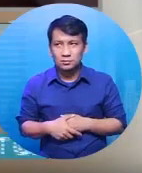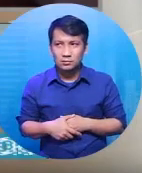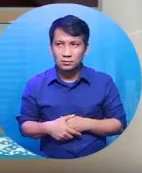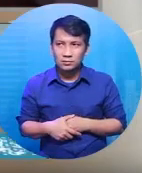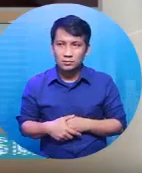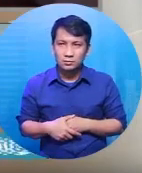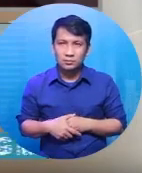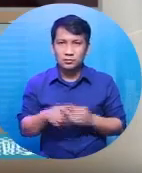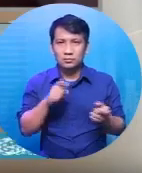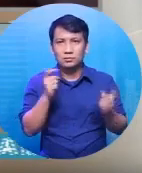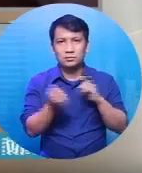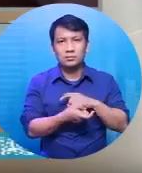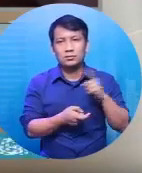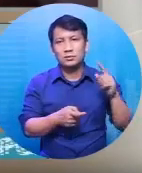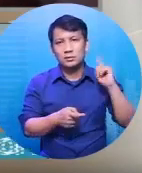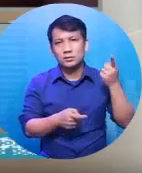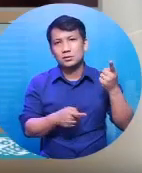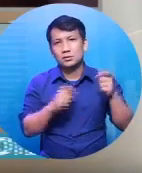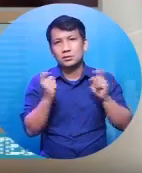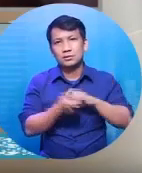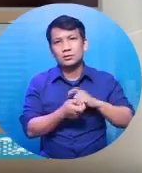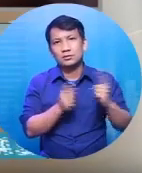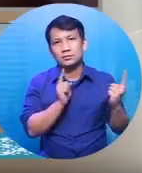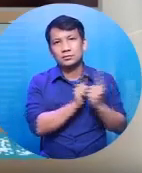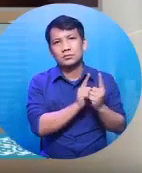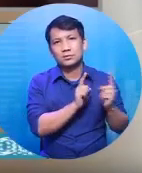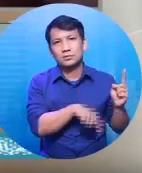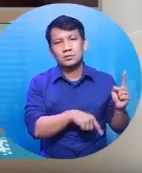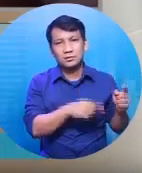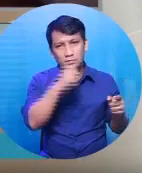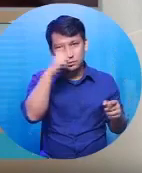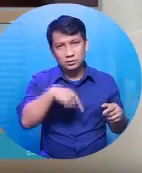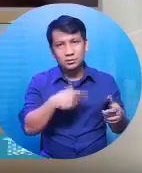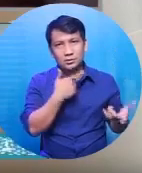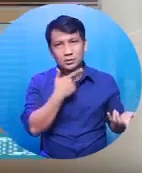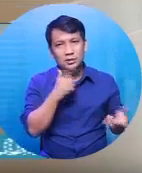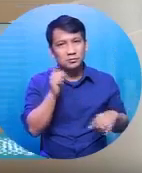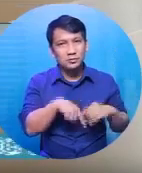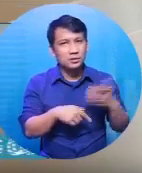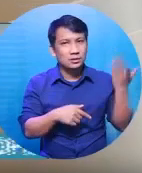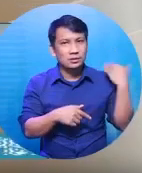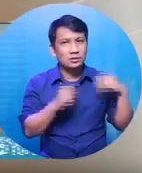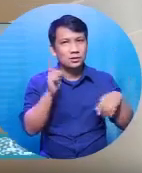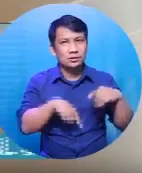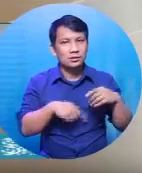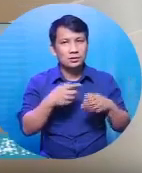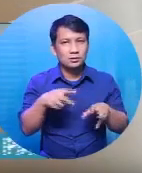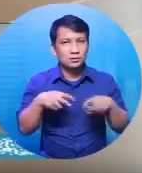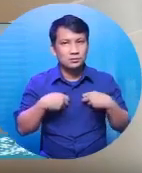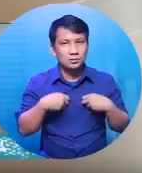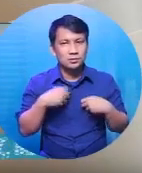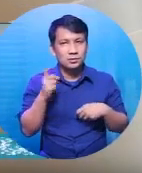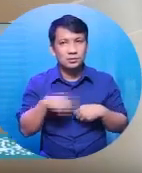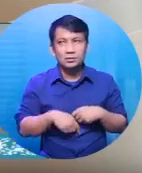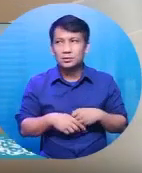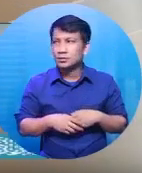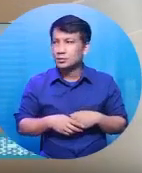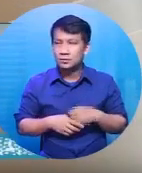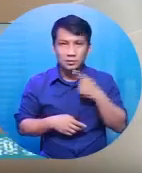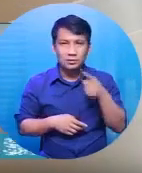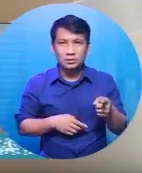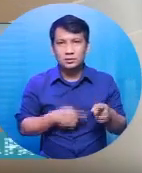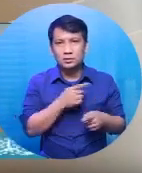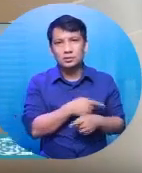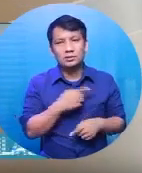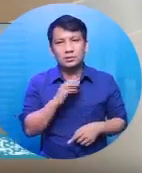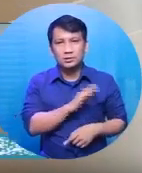ang ugali ng panganay ko na yan, mula nung nakisama siya sa tomboy na yan, dahil hindi yan dating swapang at ganid. Hindi ganyan ang ugali